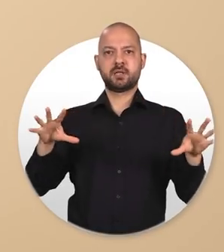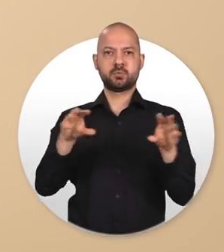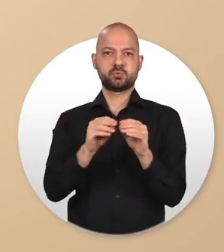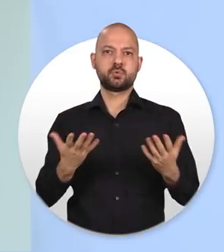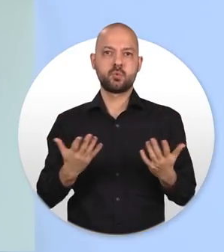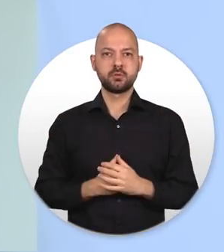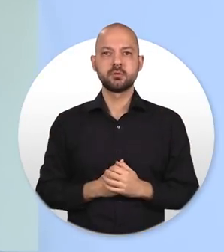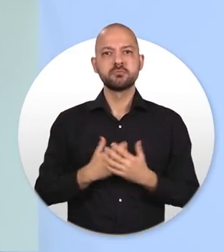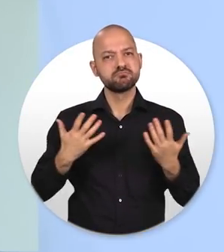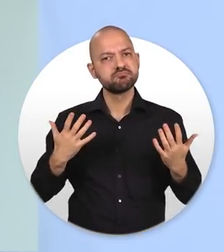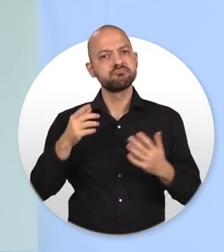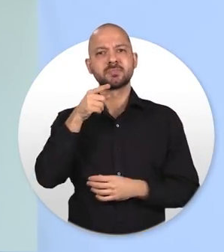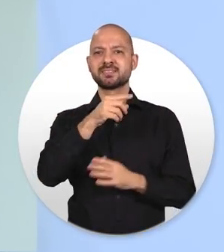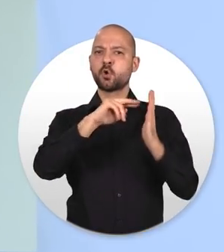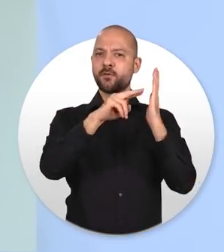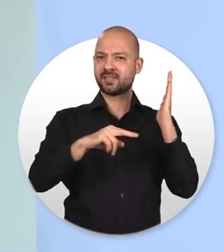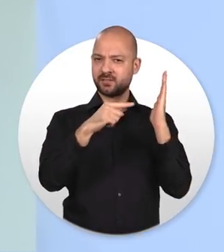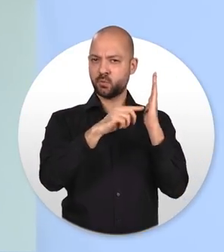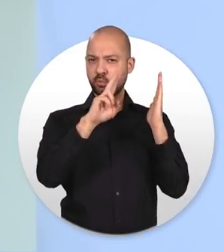tous.